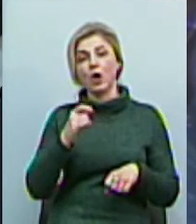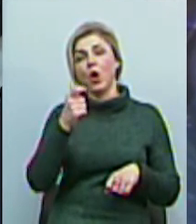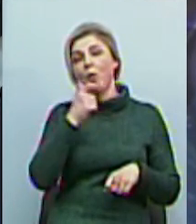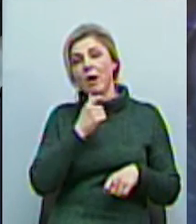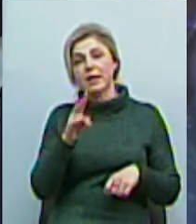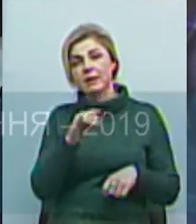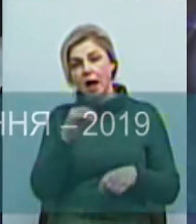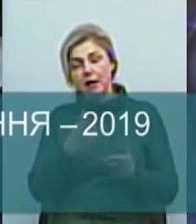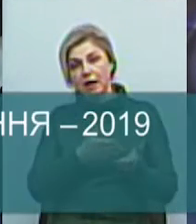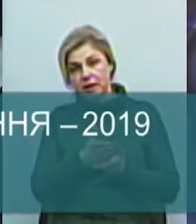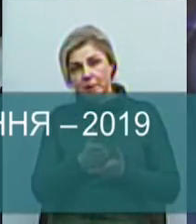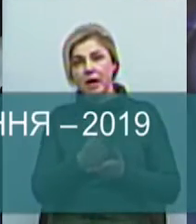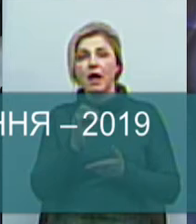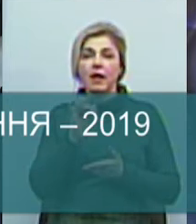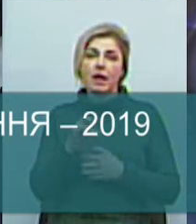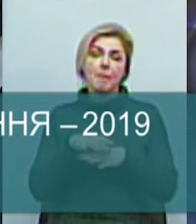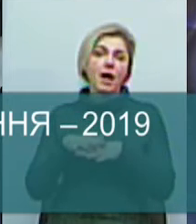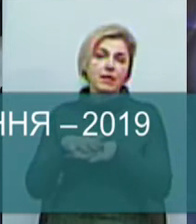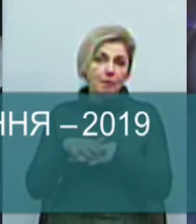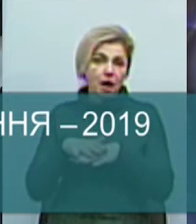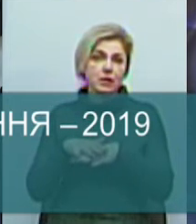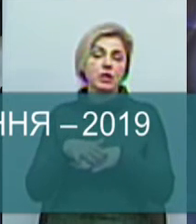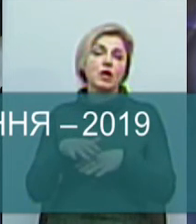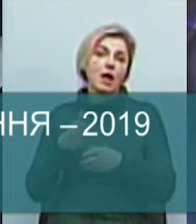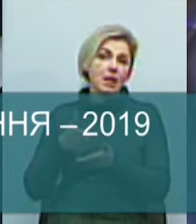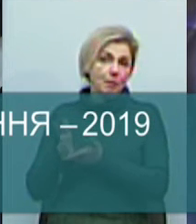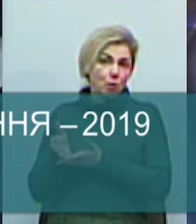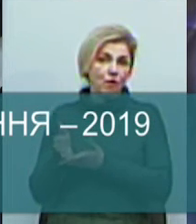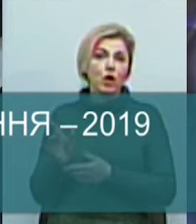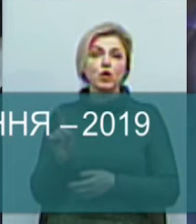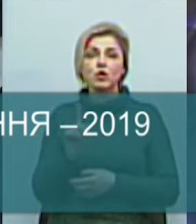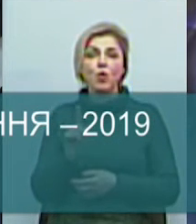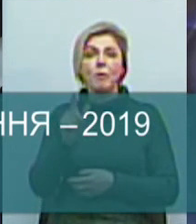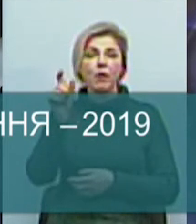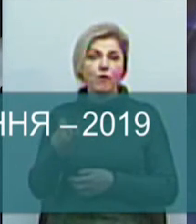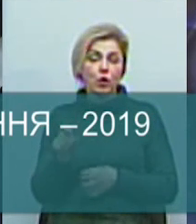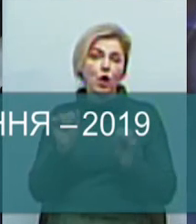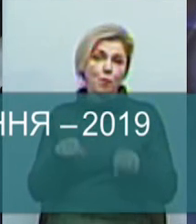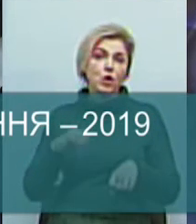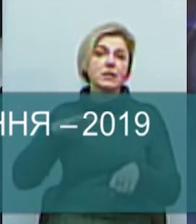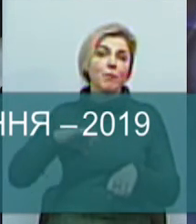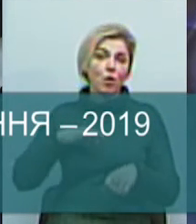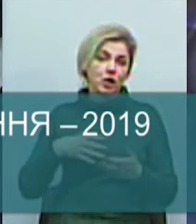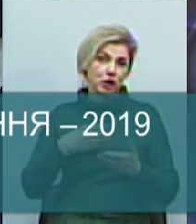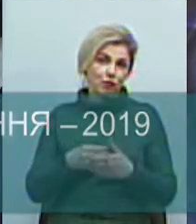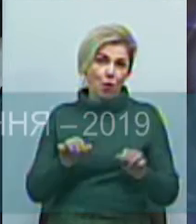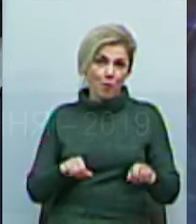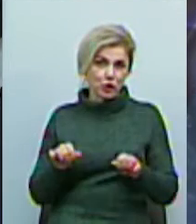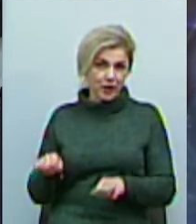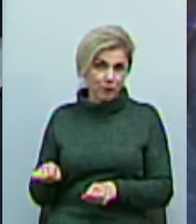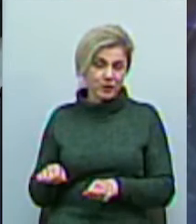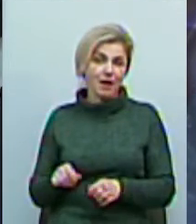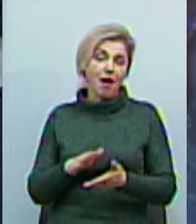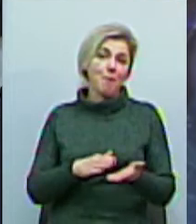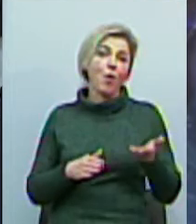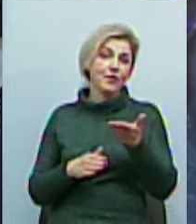гуманітарного спрямування, і природничо-математичного спрямування, тобто, щоб особа могла використати свої можливості